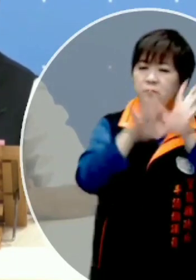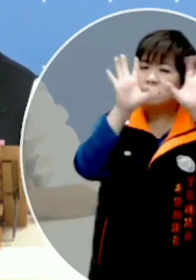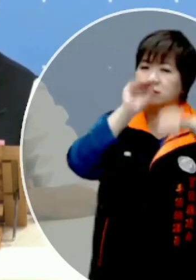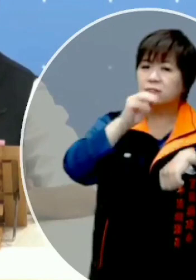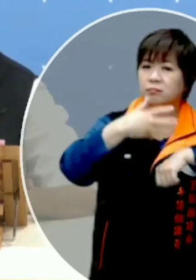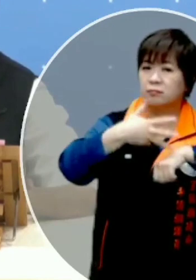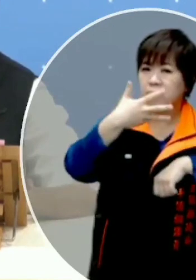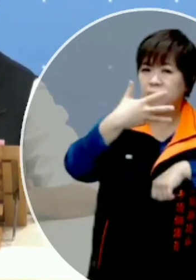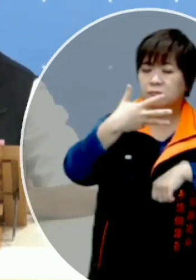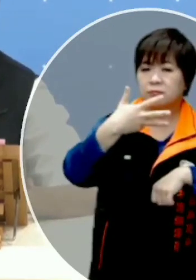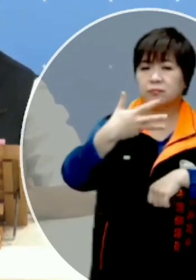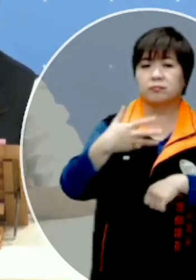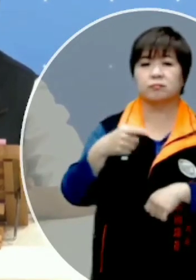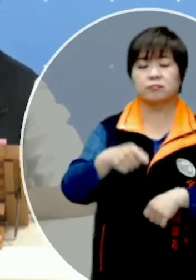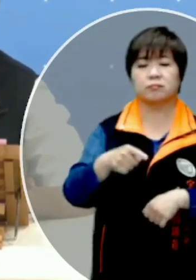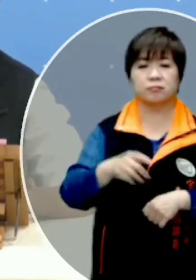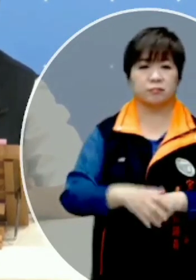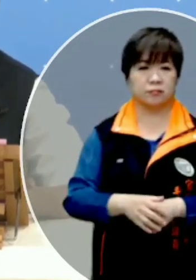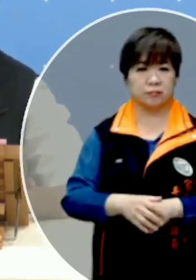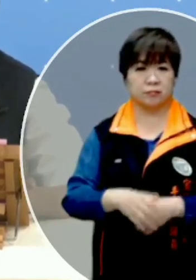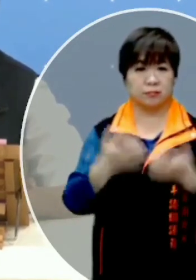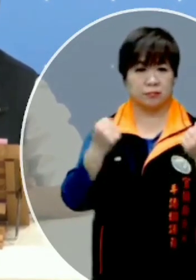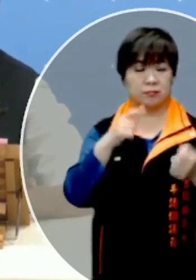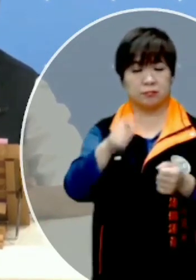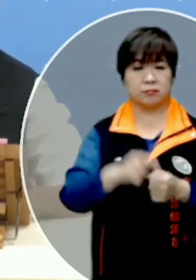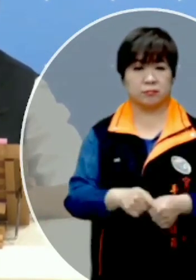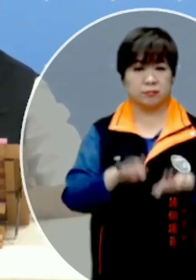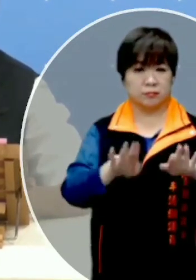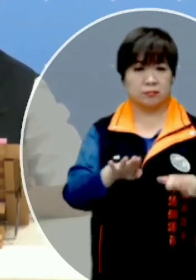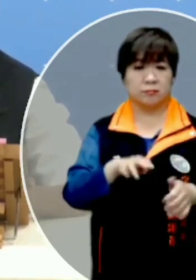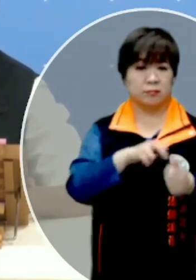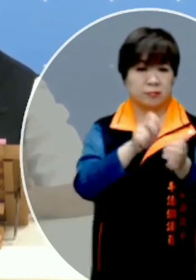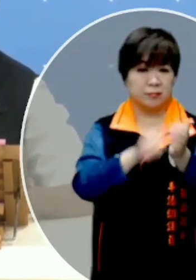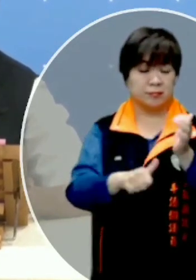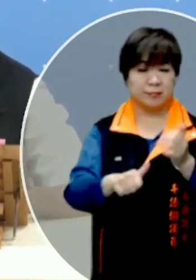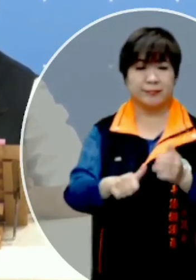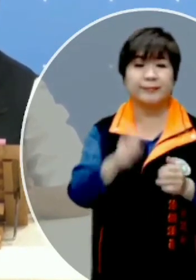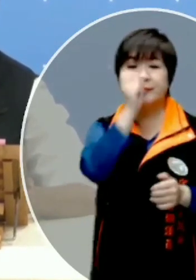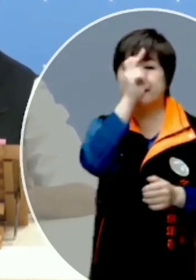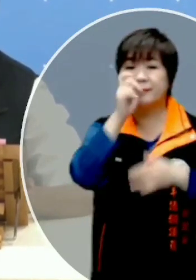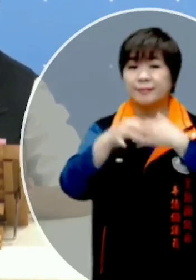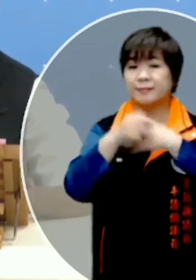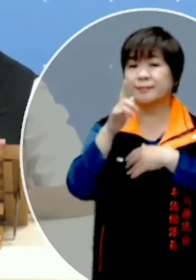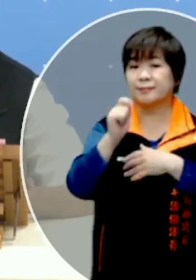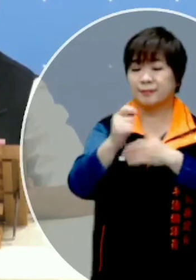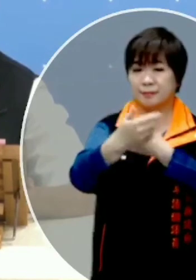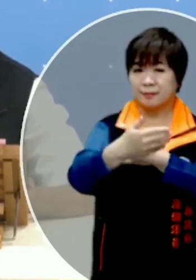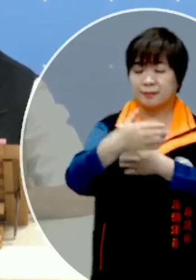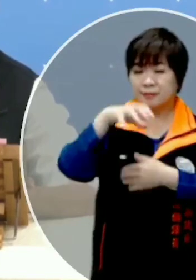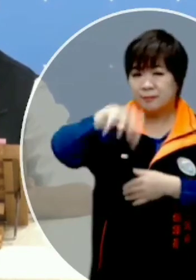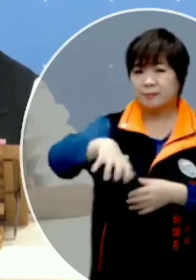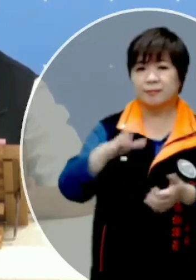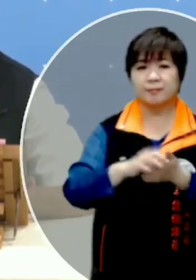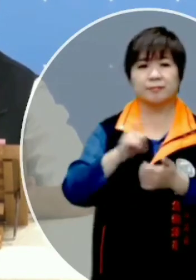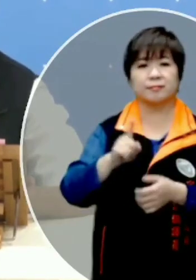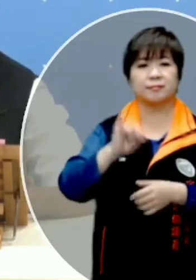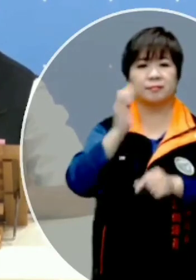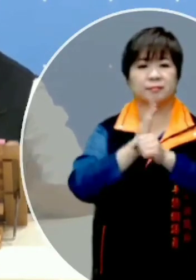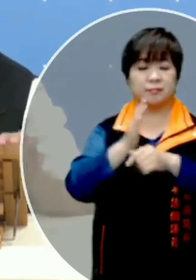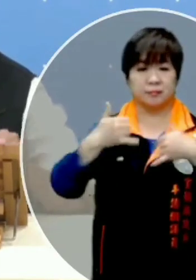晚上8点，五渊堂主题养生，宜兰亲子馆，宜兰市女中路